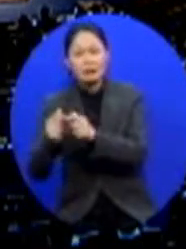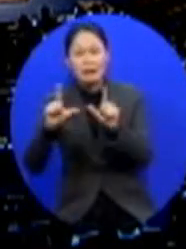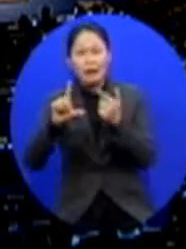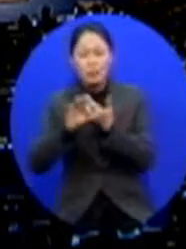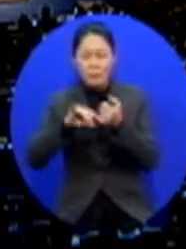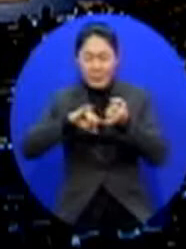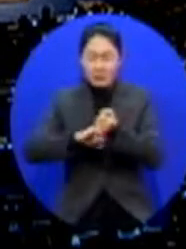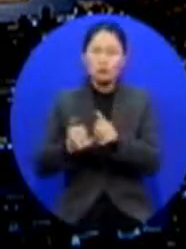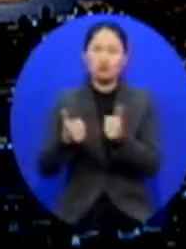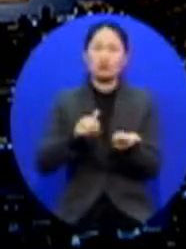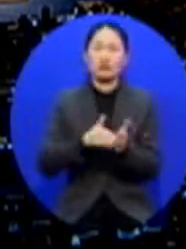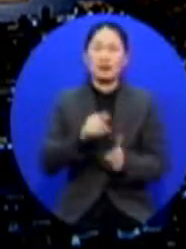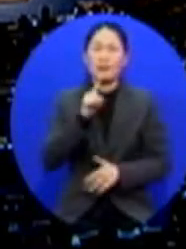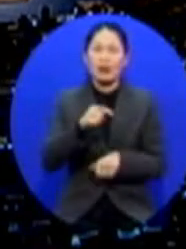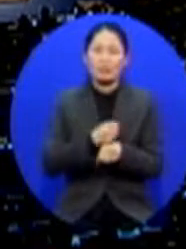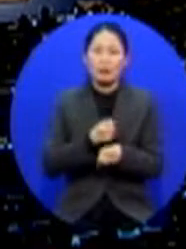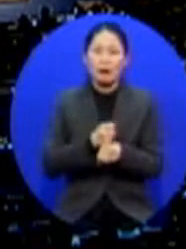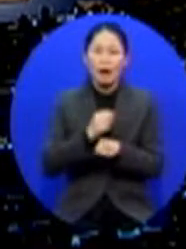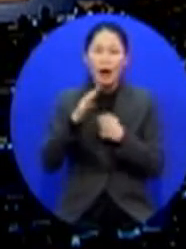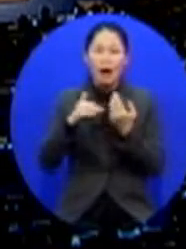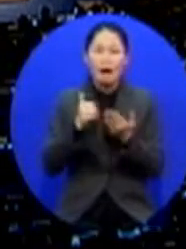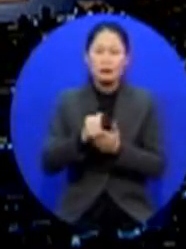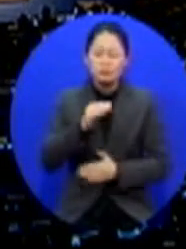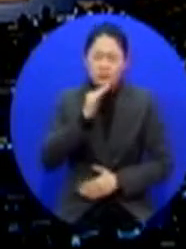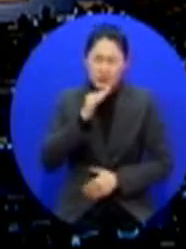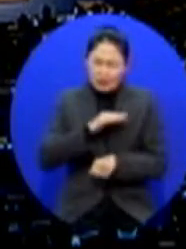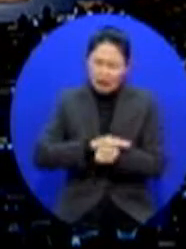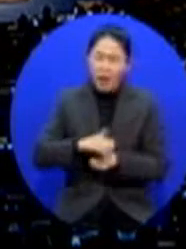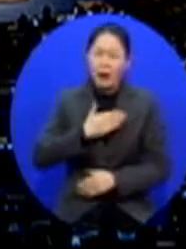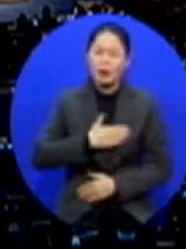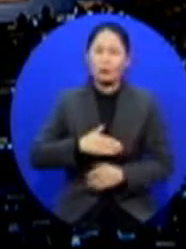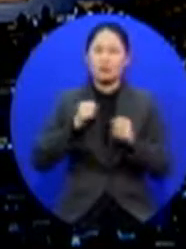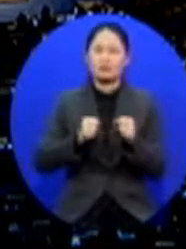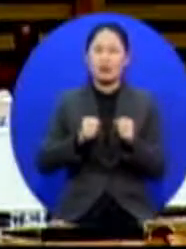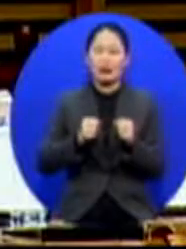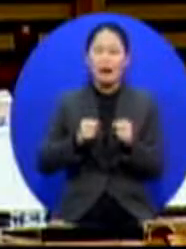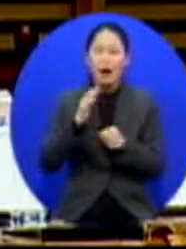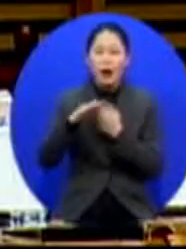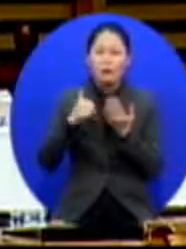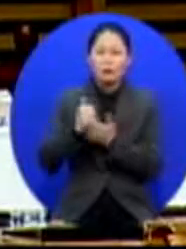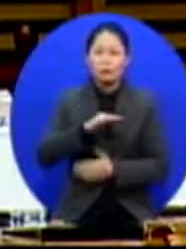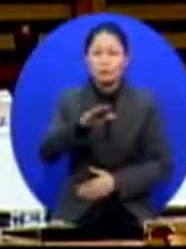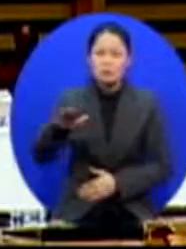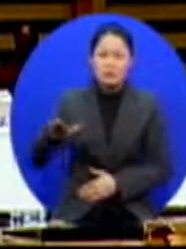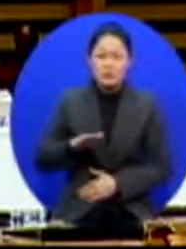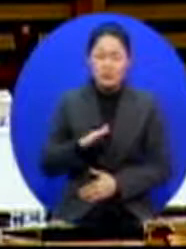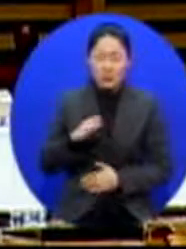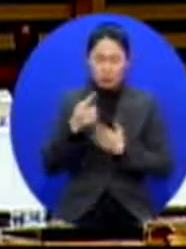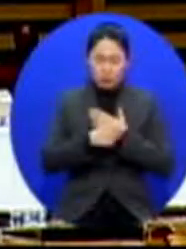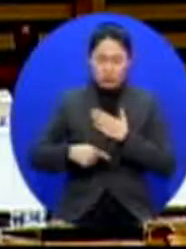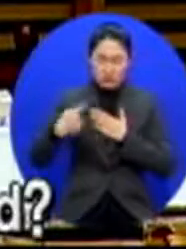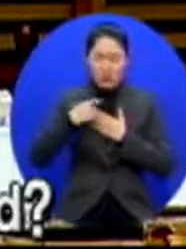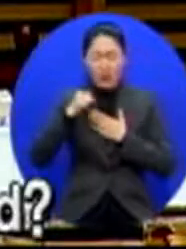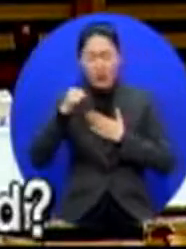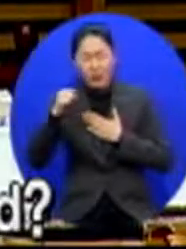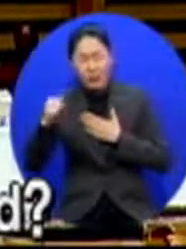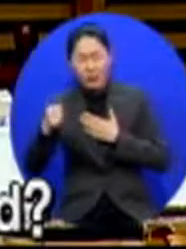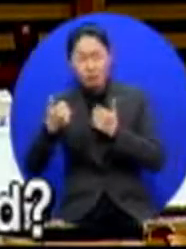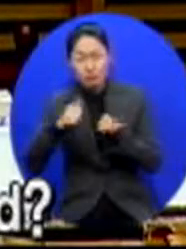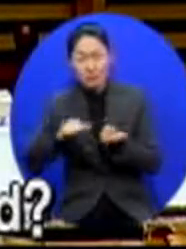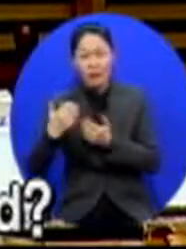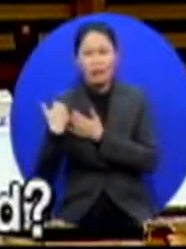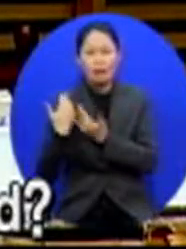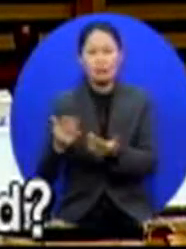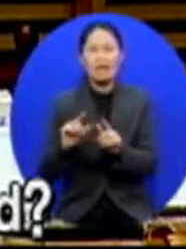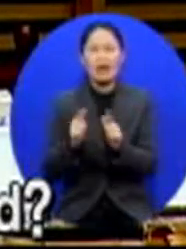거예요 하나님이 너무 잘 아시죠 그러므로 하나님께서 우리를 육신의 끌려 죽게 내버려 두지